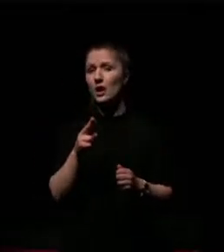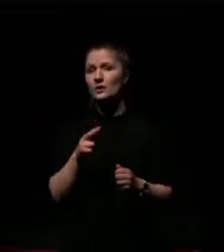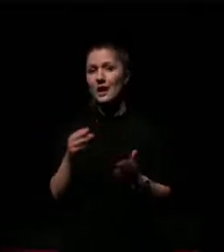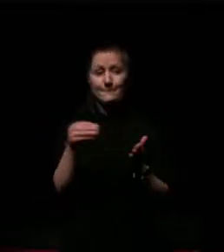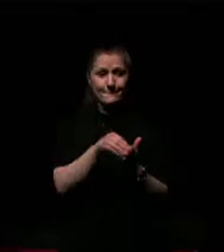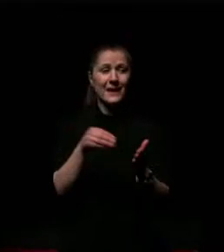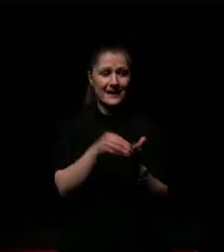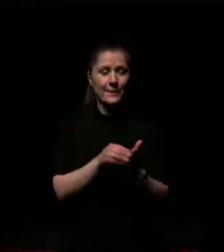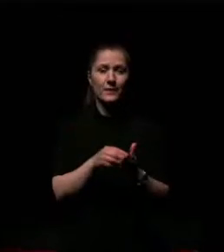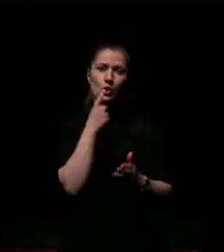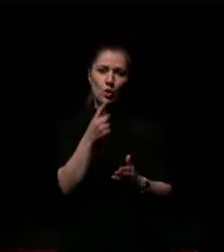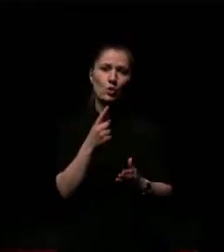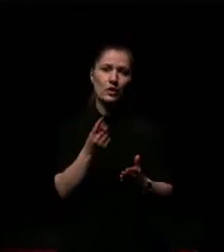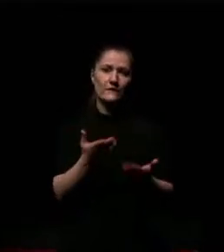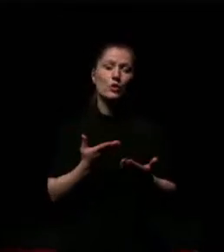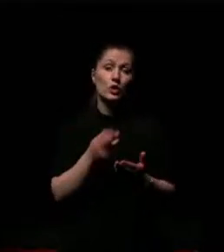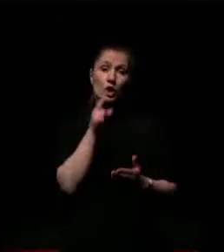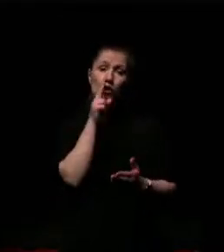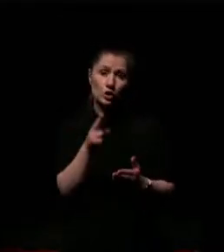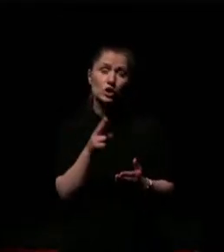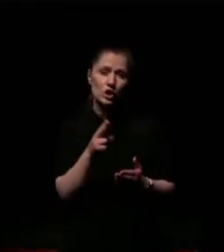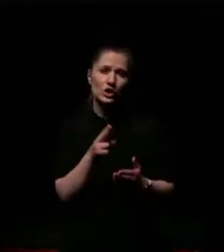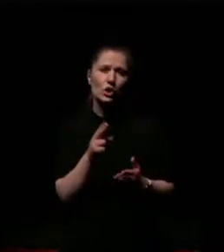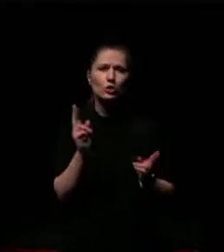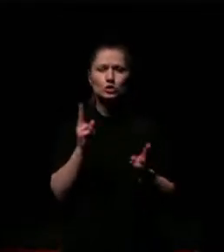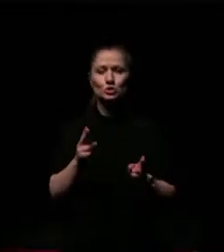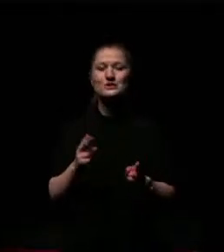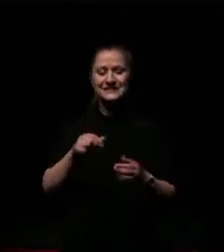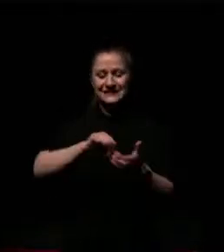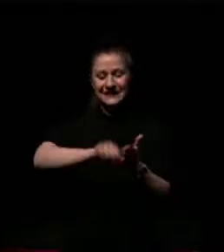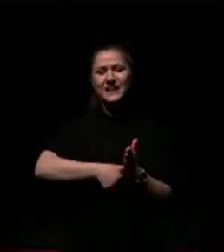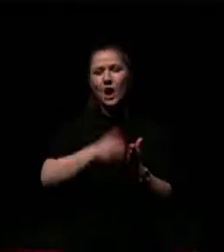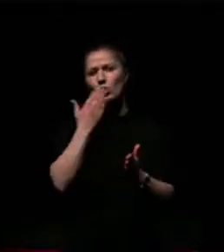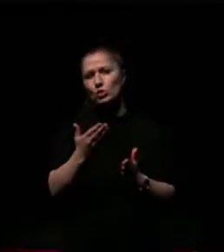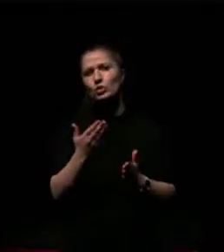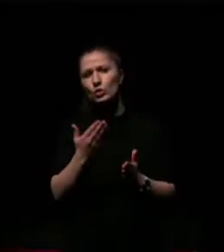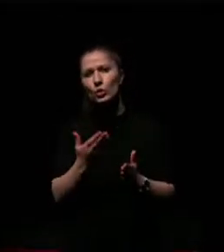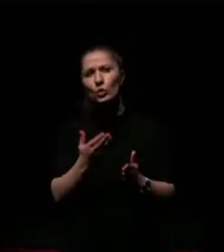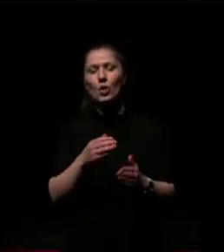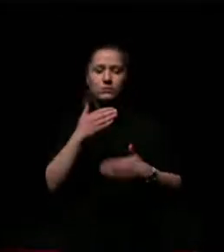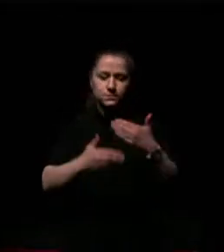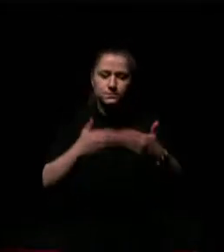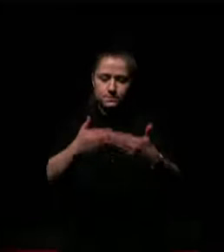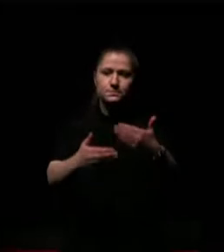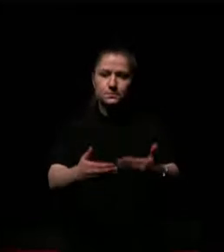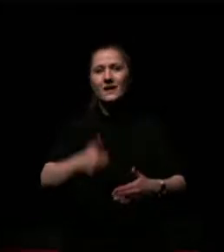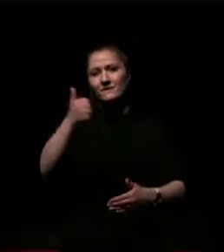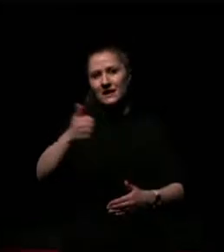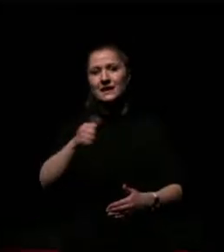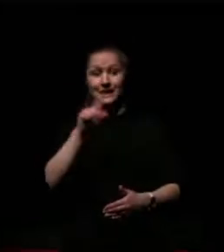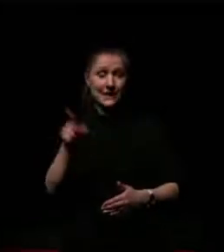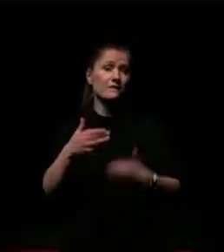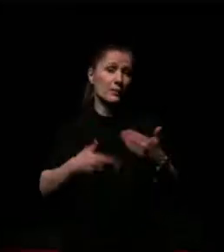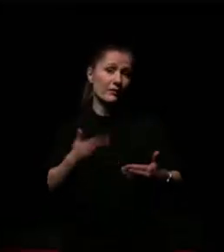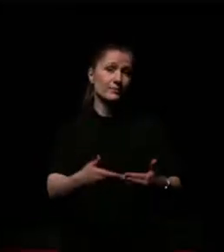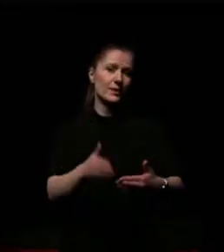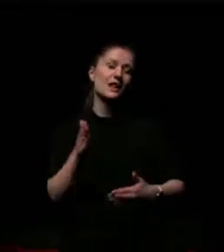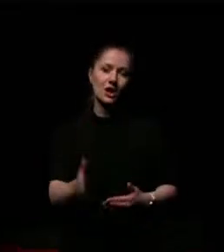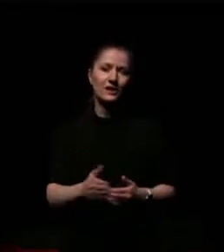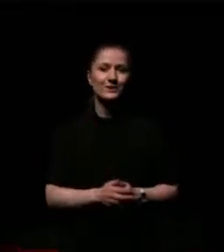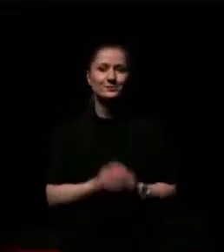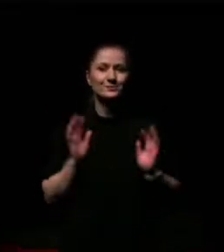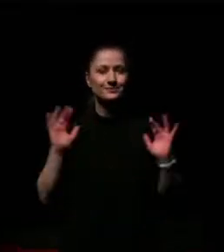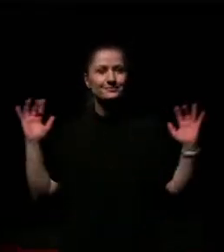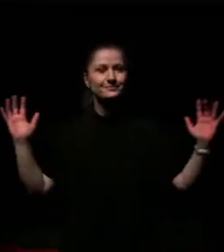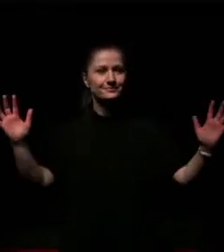en fornying, og samtidig som vi sikrer en god kontinuitet som også blir viktig i tiden fremover. Takk.